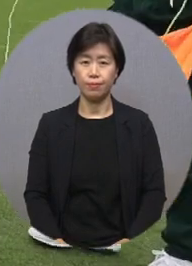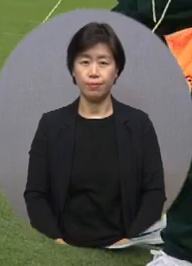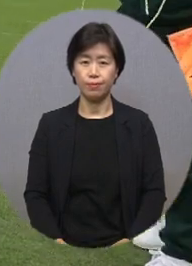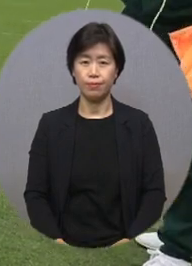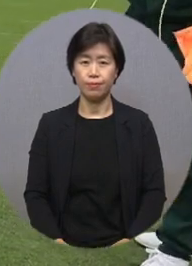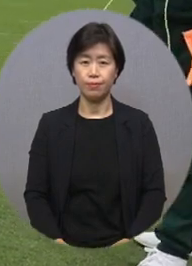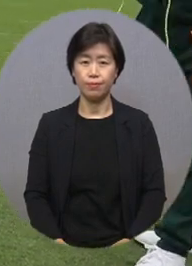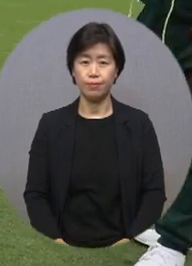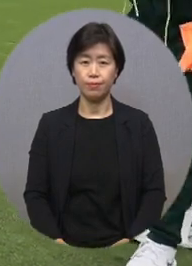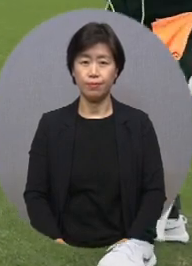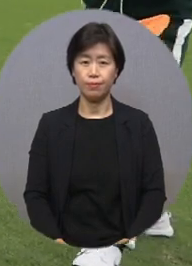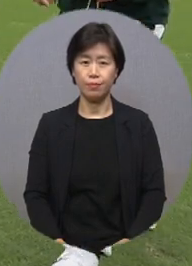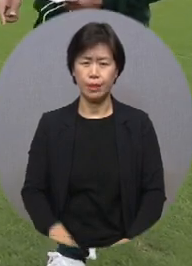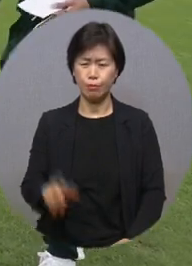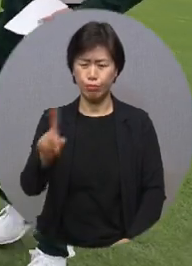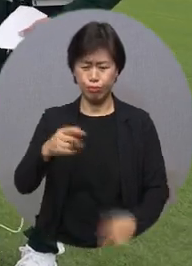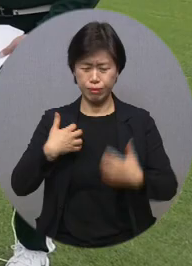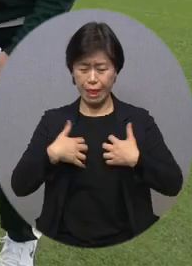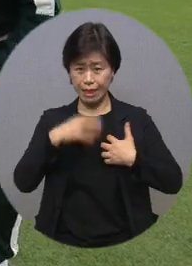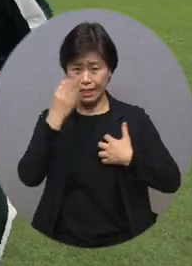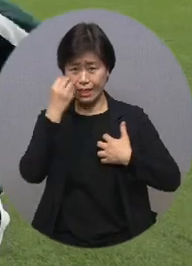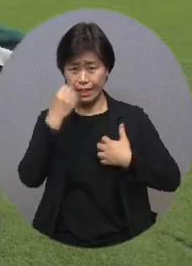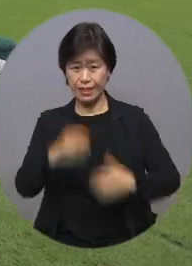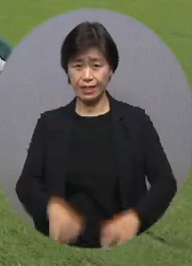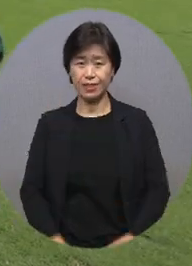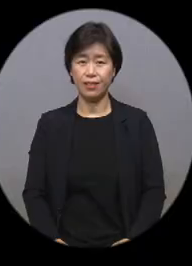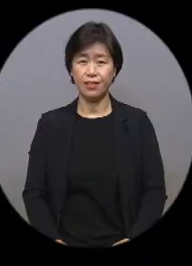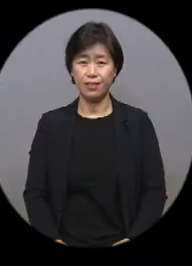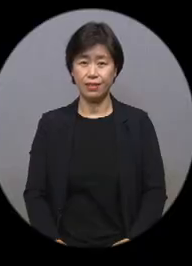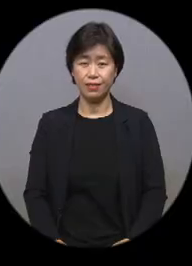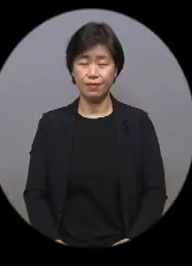이거 말도 안 되는 오징어 게임. 어, 안 쓸 거예요? 그럼 저 더 쓸게요.